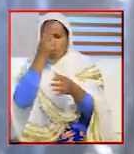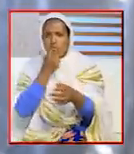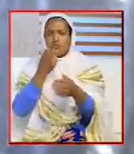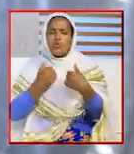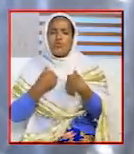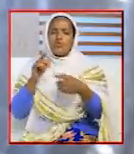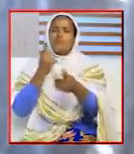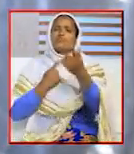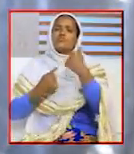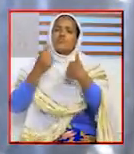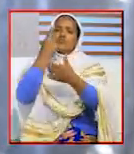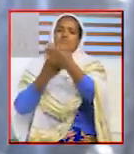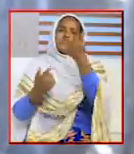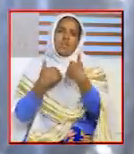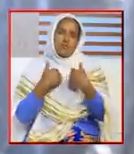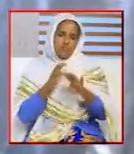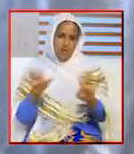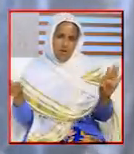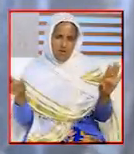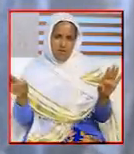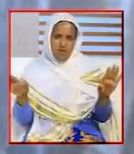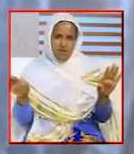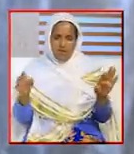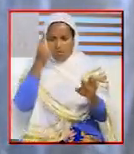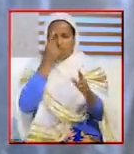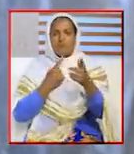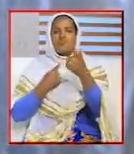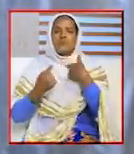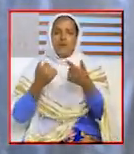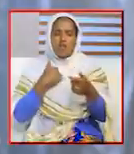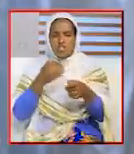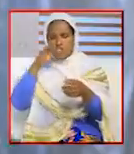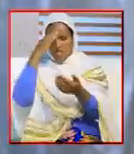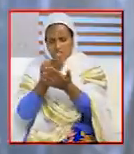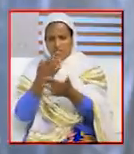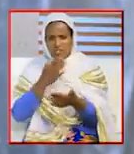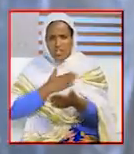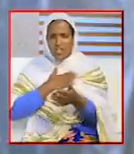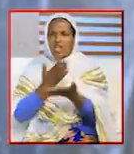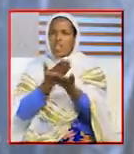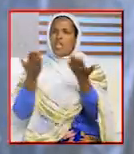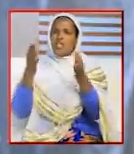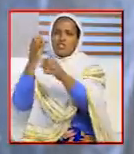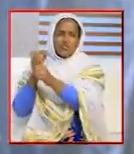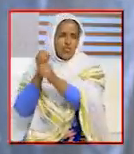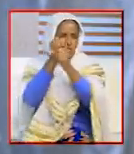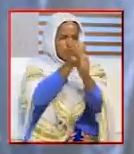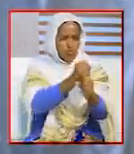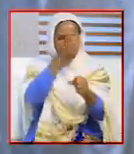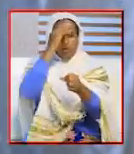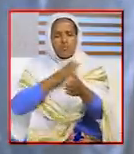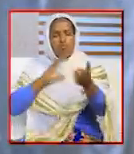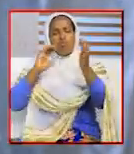አሉ። ግን ምኞቱ ብቻ ያለንን ምኞት አለን። እንደው ልጄን የት በወሰድኩትና